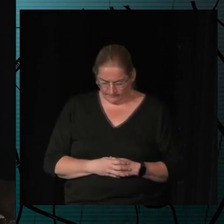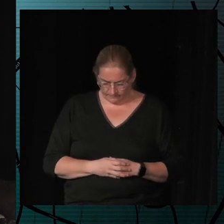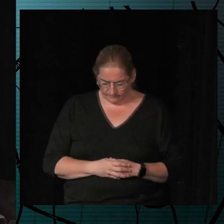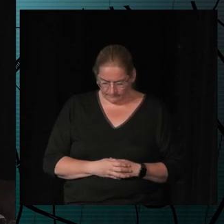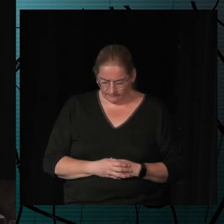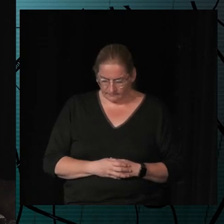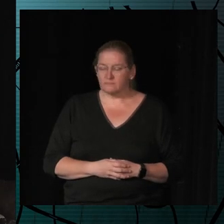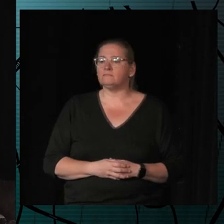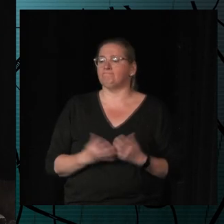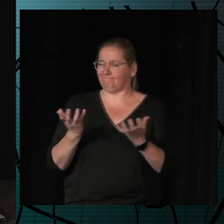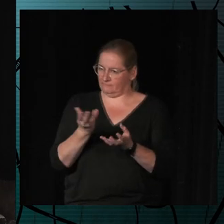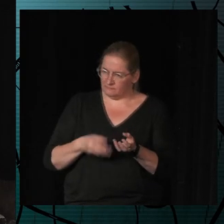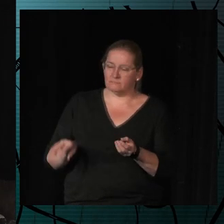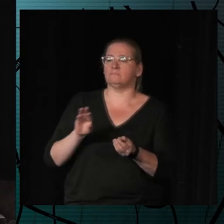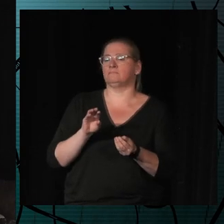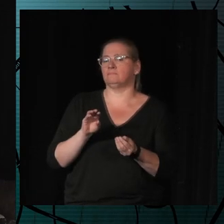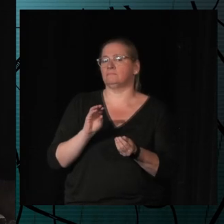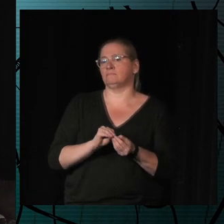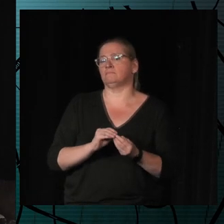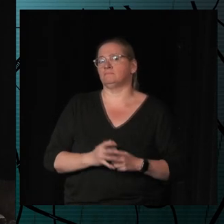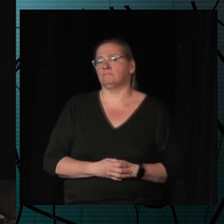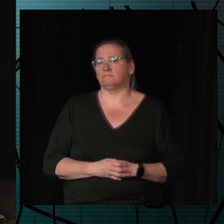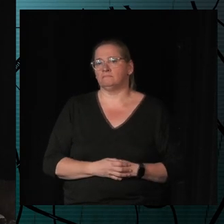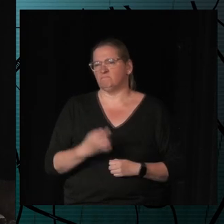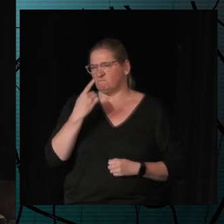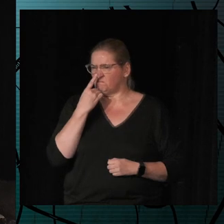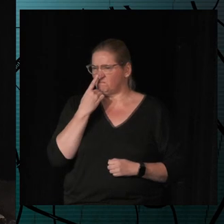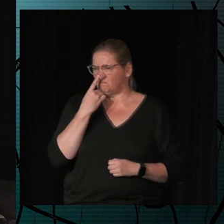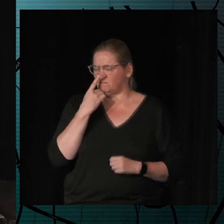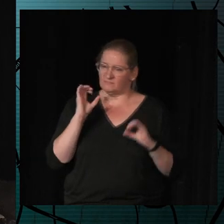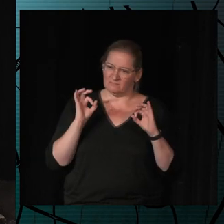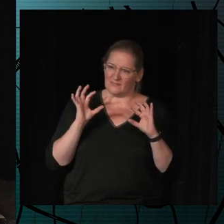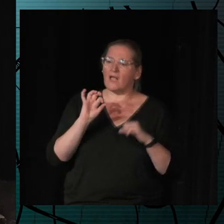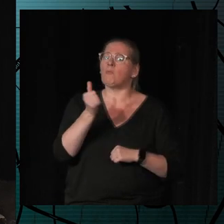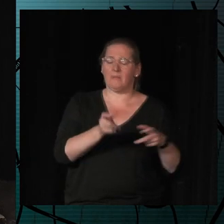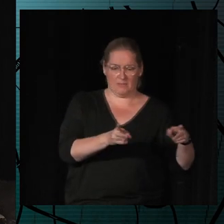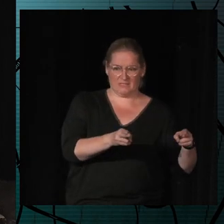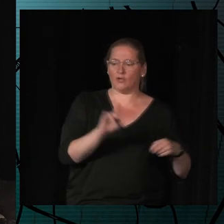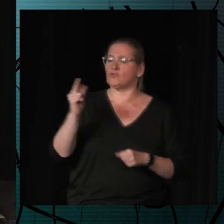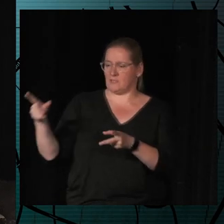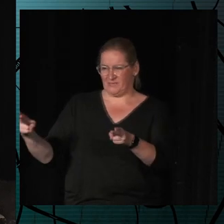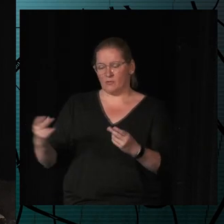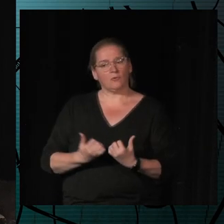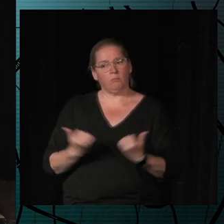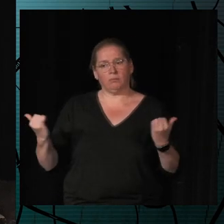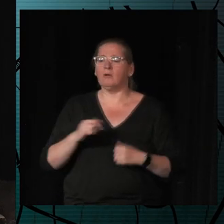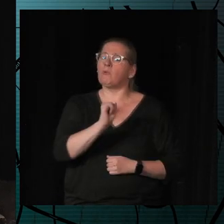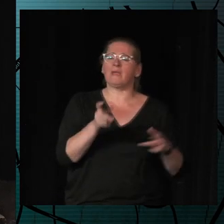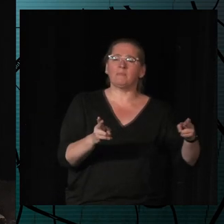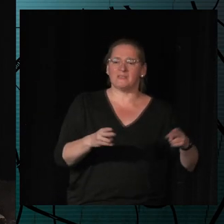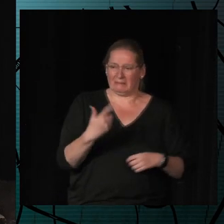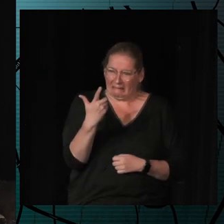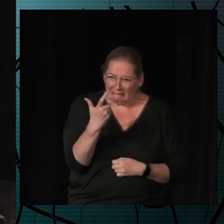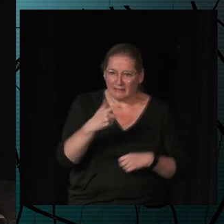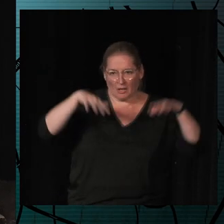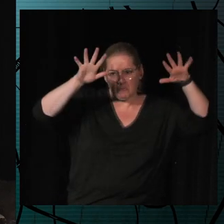P je voulais juste juste ajouter que il y a je pense qu' y a une volonté un jeu de contraste par rapport au premier épisode qui qui est vraiment très gris on est sous la